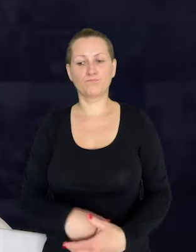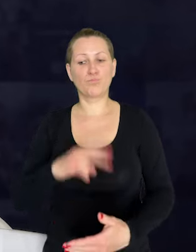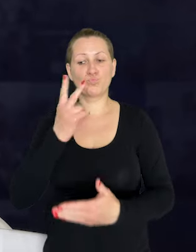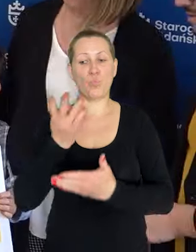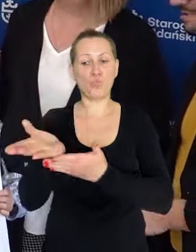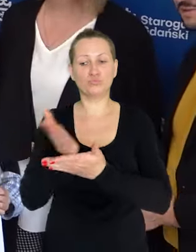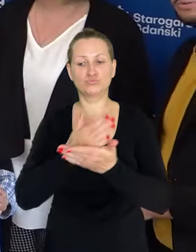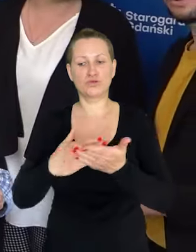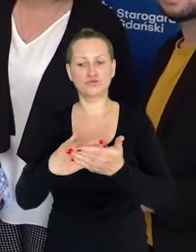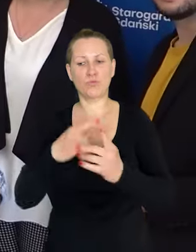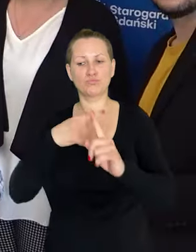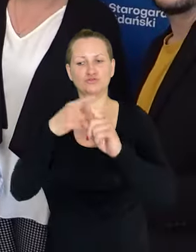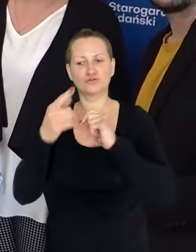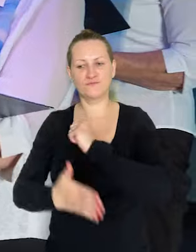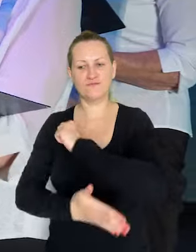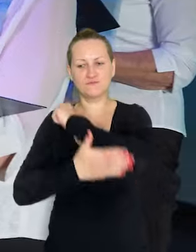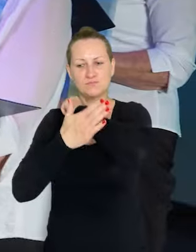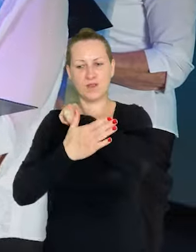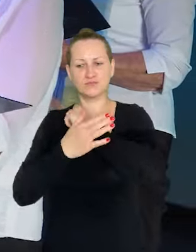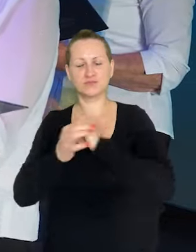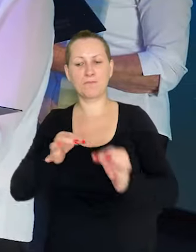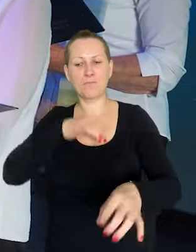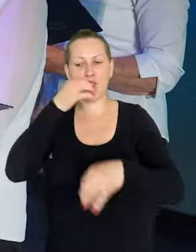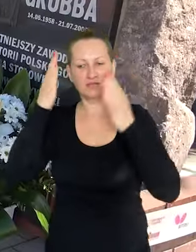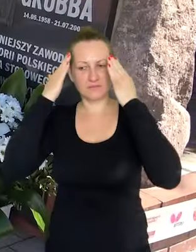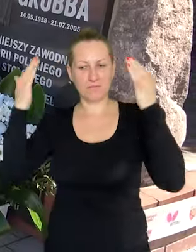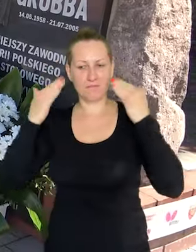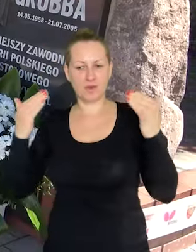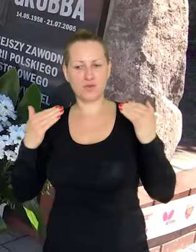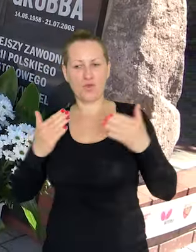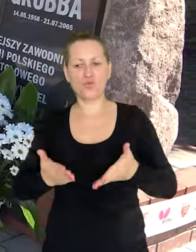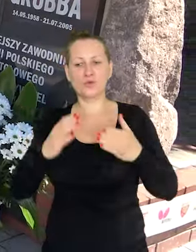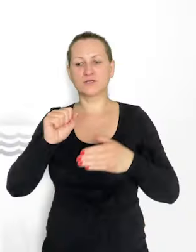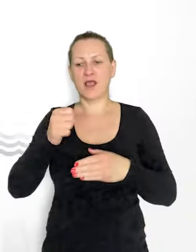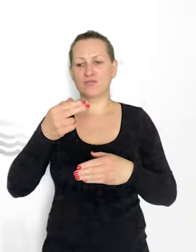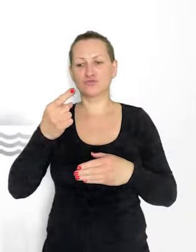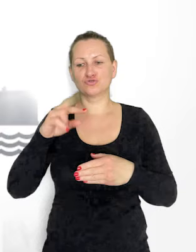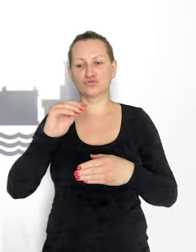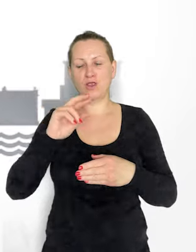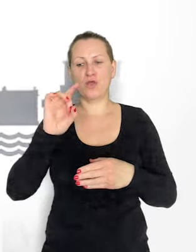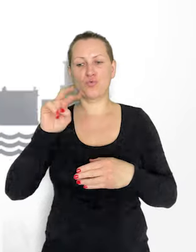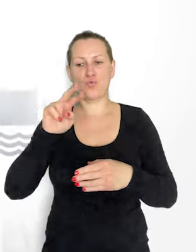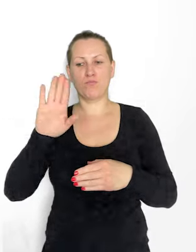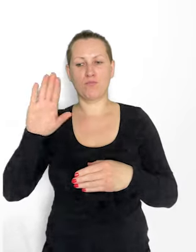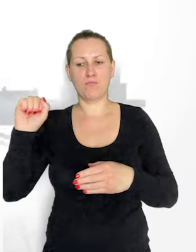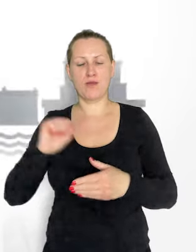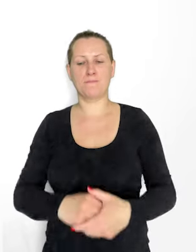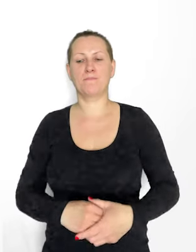drugiej części serwisu pozytywne wsparcie, pieśni maryjne, urodziny Andrzeja Grubby.